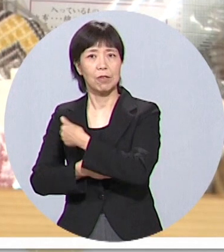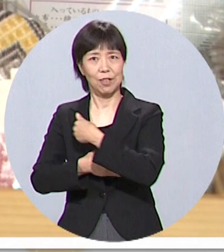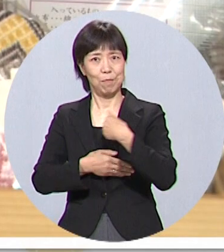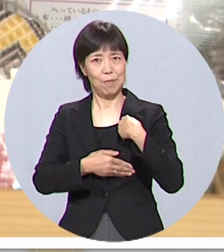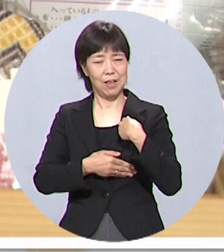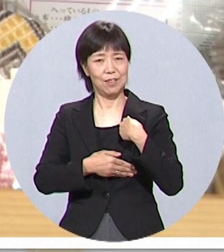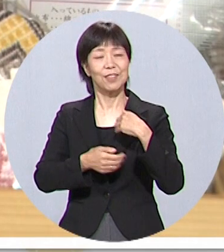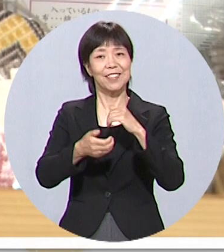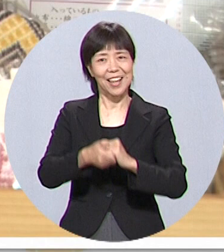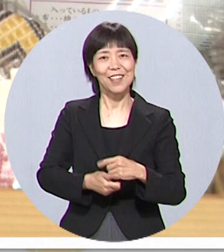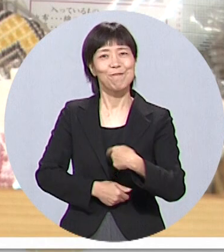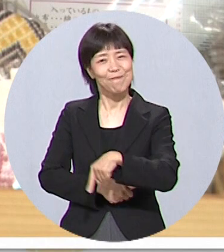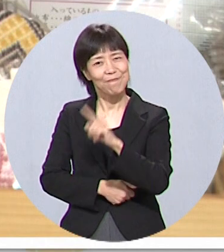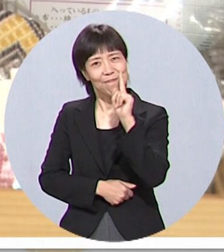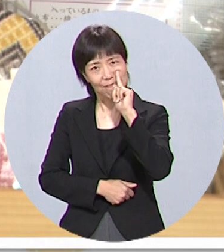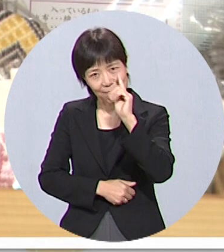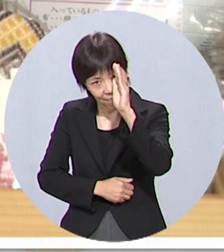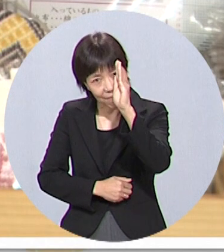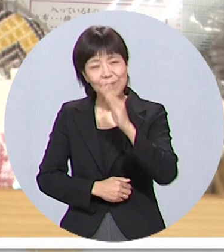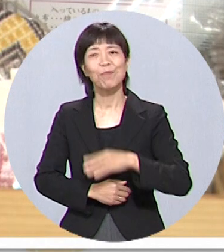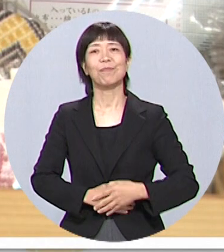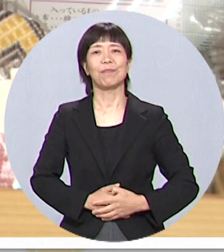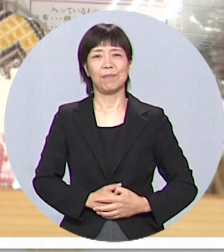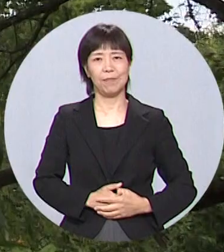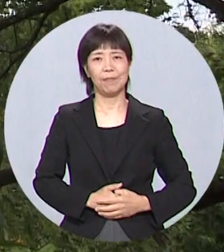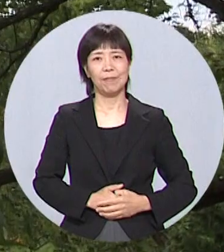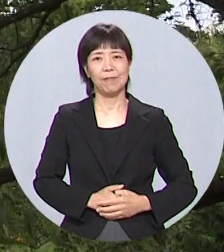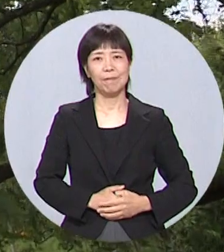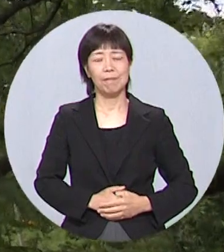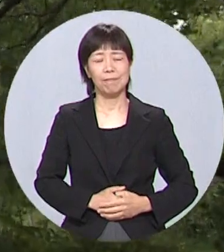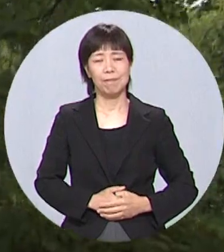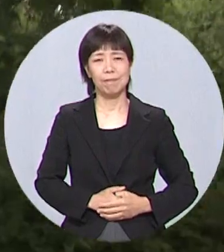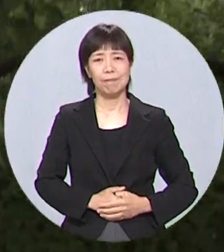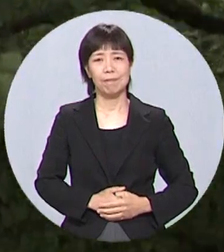生町にお越しの際はぜひお求めください。